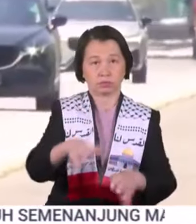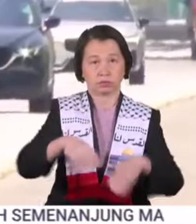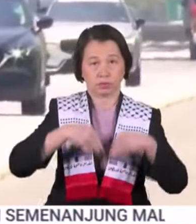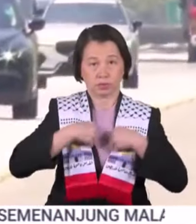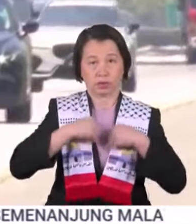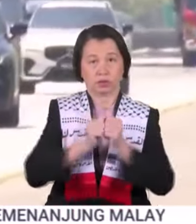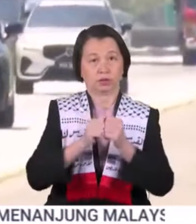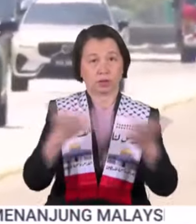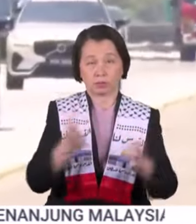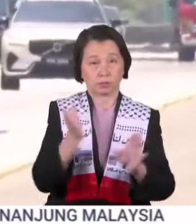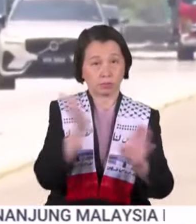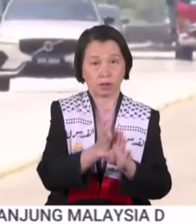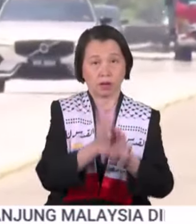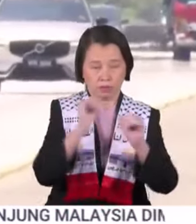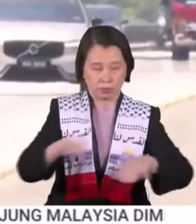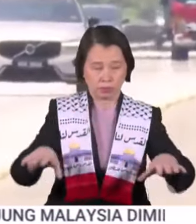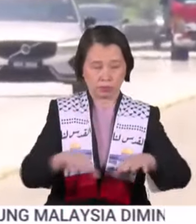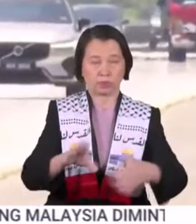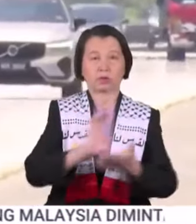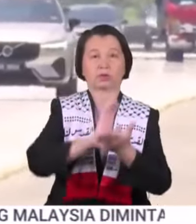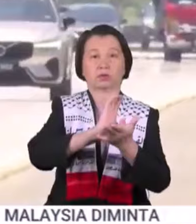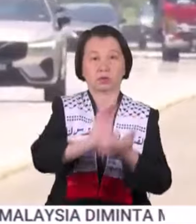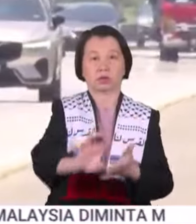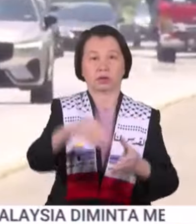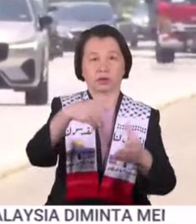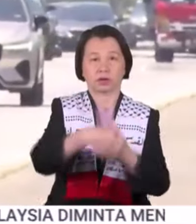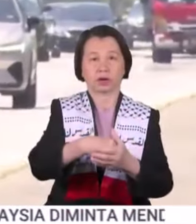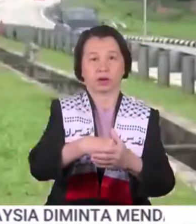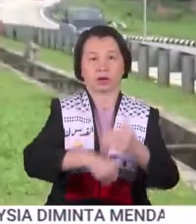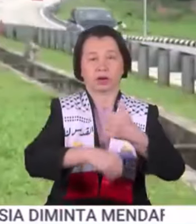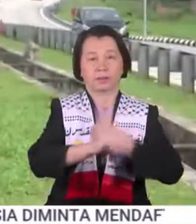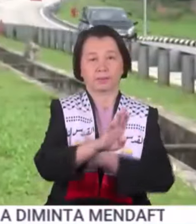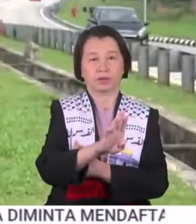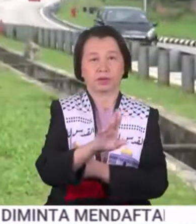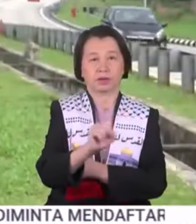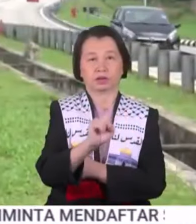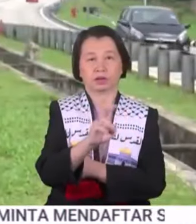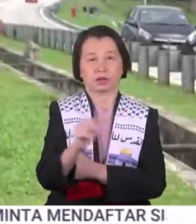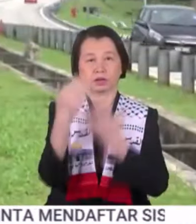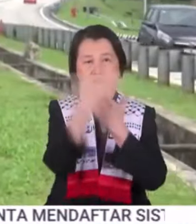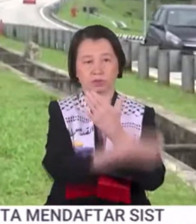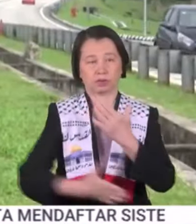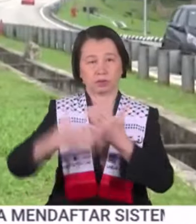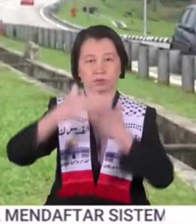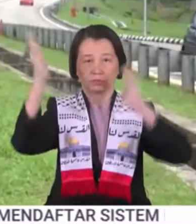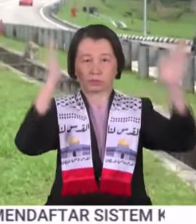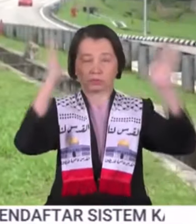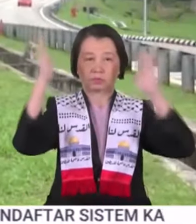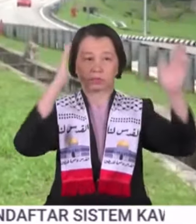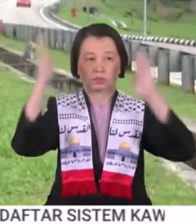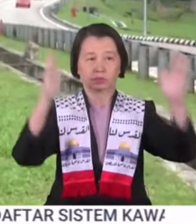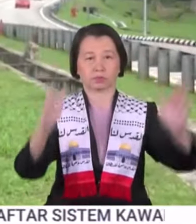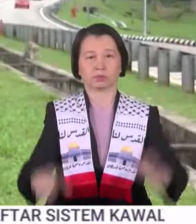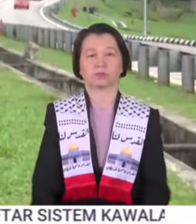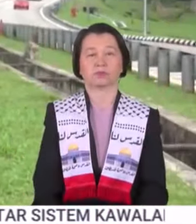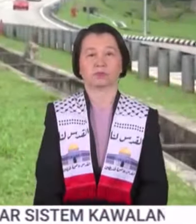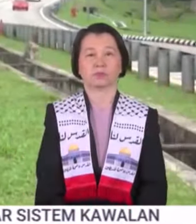penerima tanpa akaun bank boleh dibuat secara tunai di cawangan Bank Simpanan Nasional seluruh Semenanjung Malaysia.